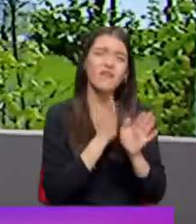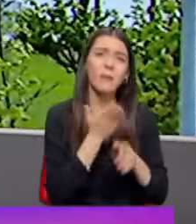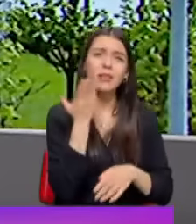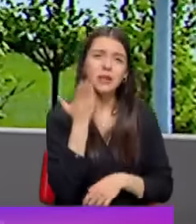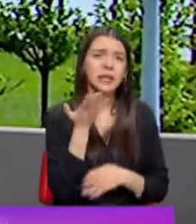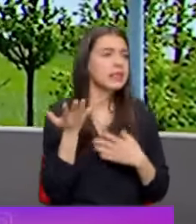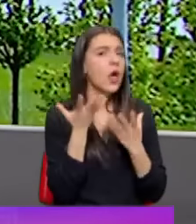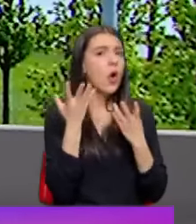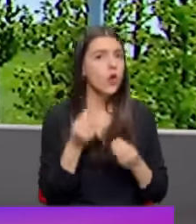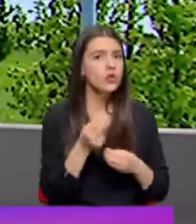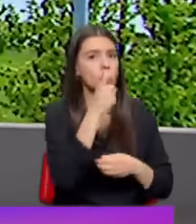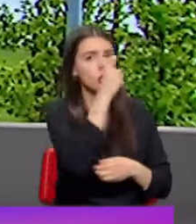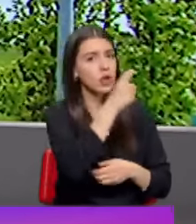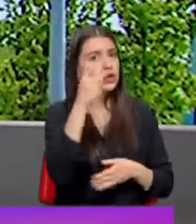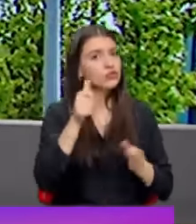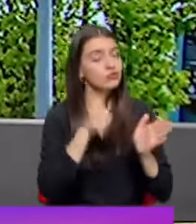yaşandığını